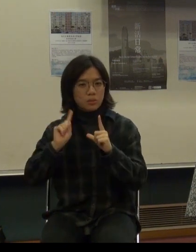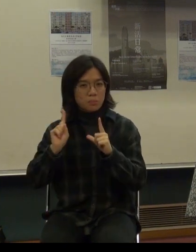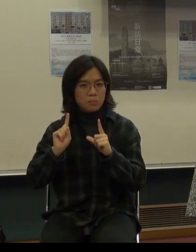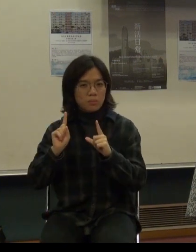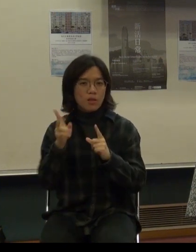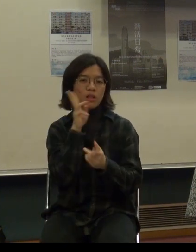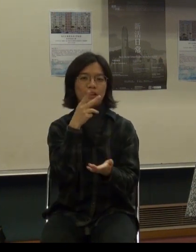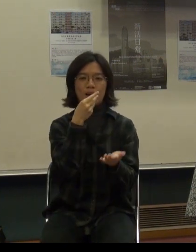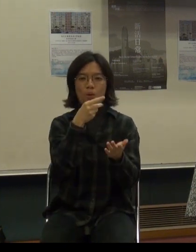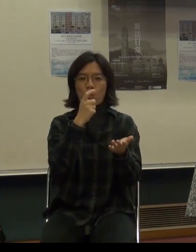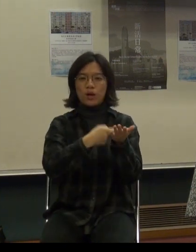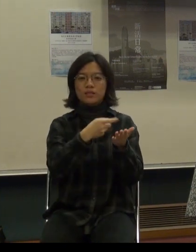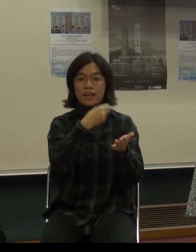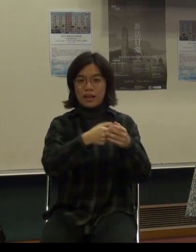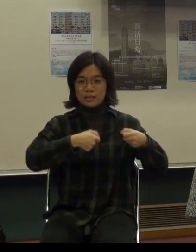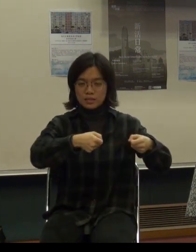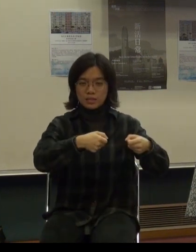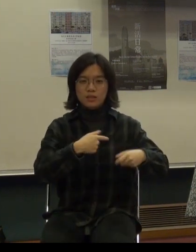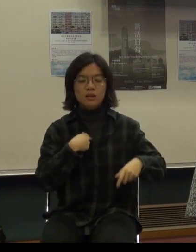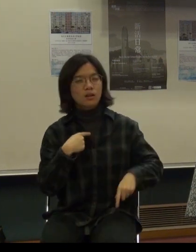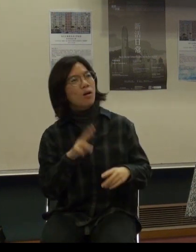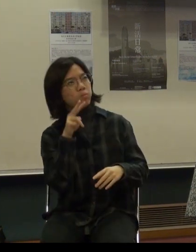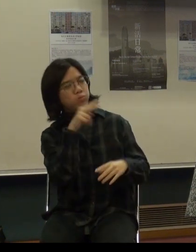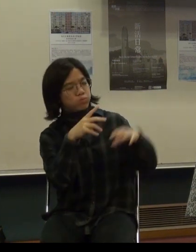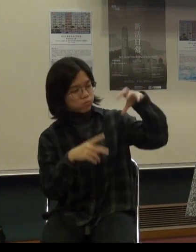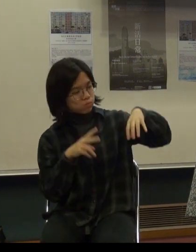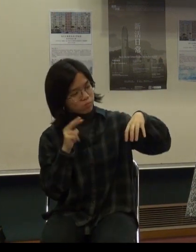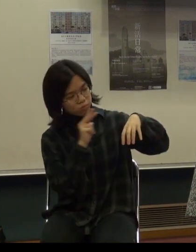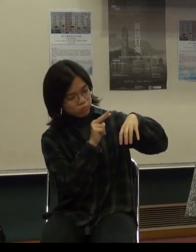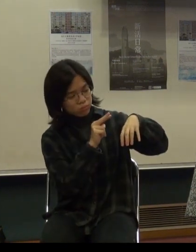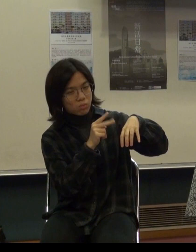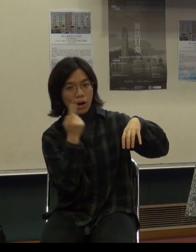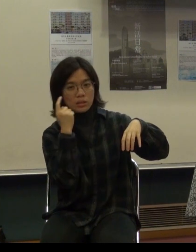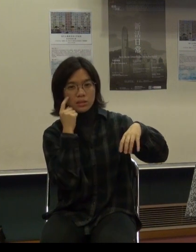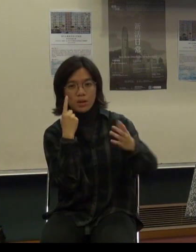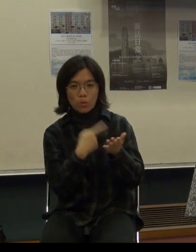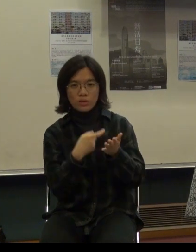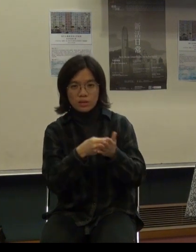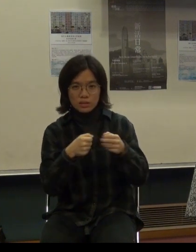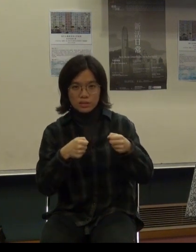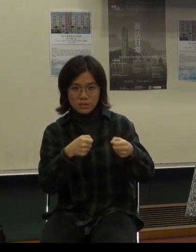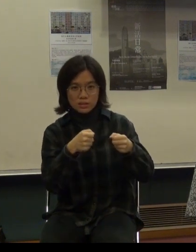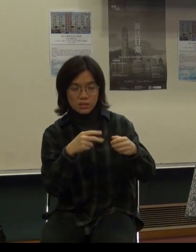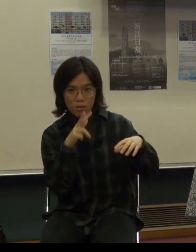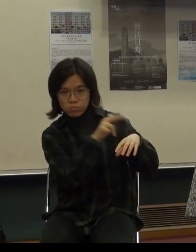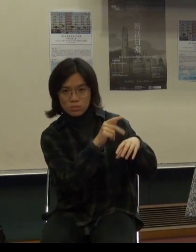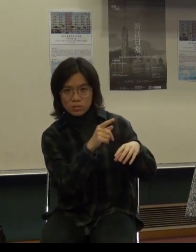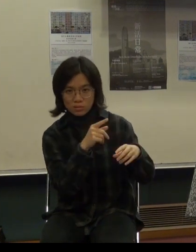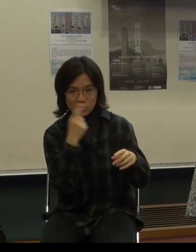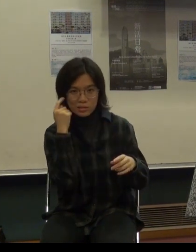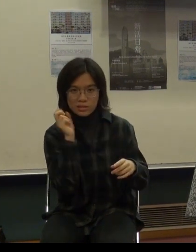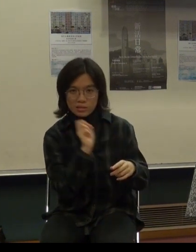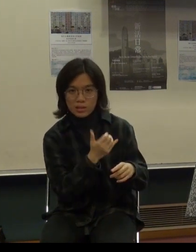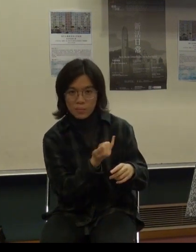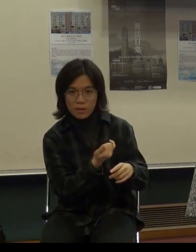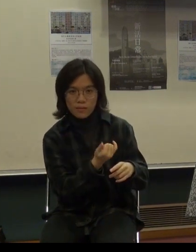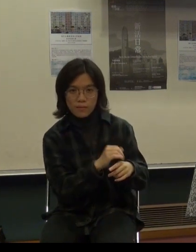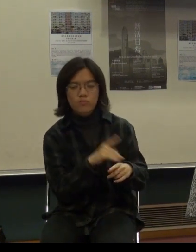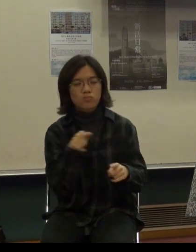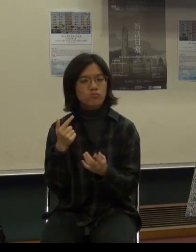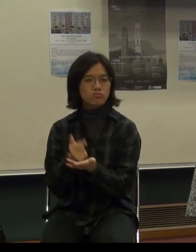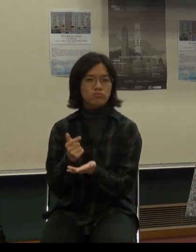街市，佢而家保育完之後，我哋仲睇唔睇到佢有冇嘢俾我哋睇得到？佢仍然係一個街市咧？我覺得呢個係